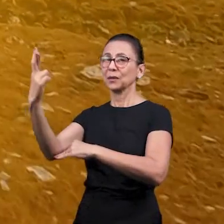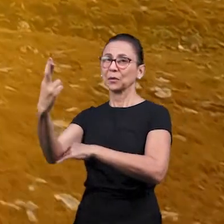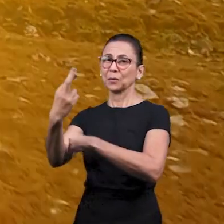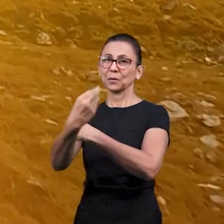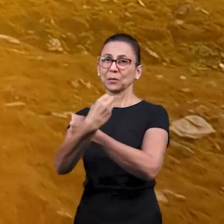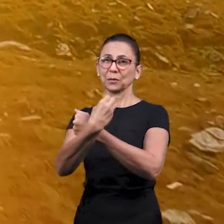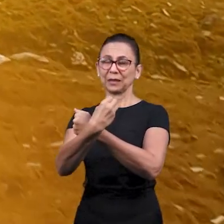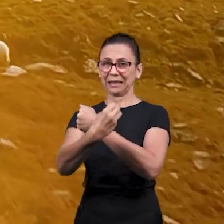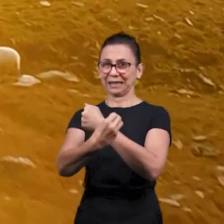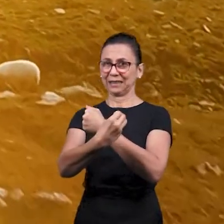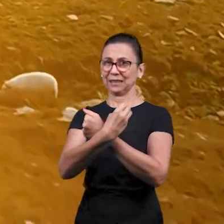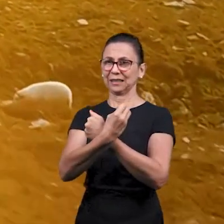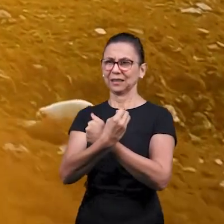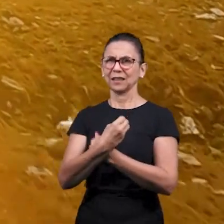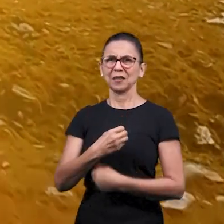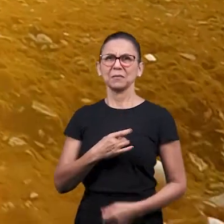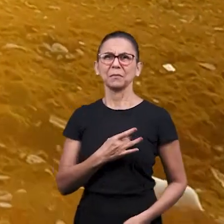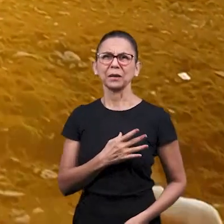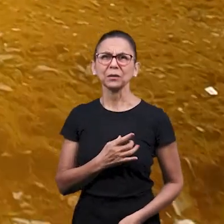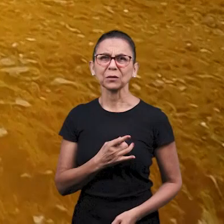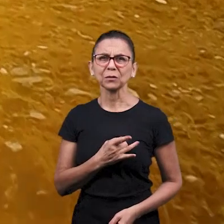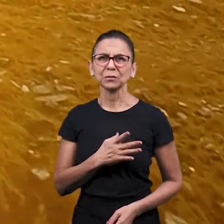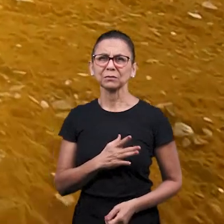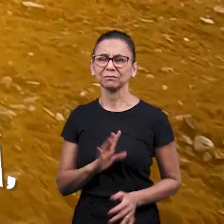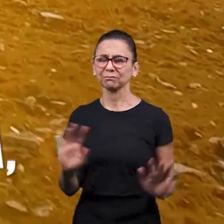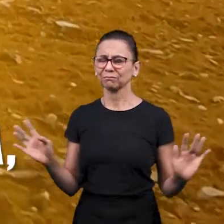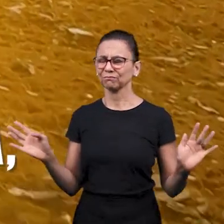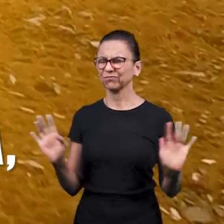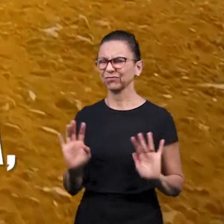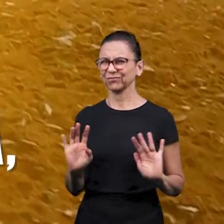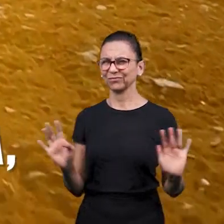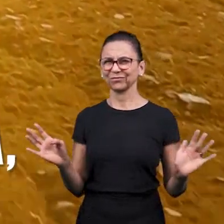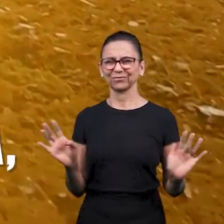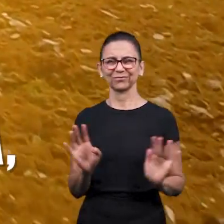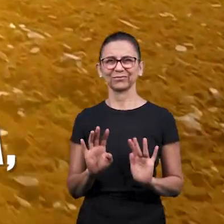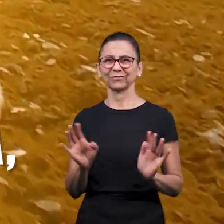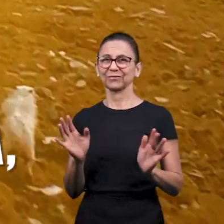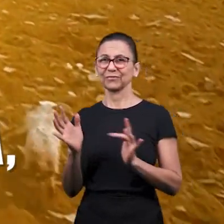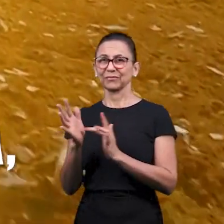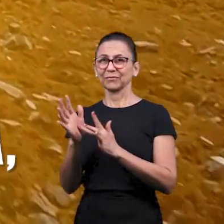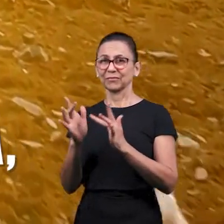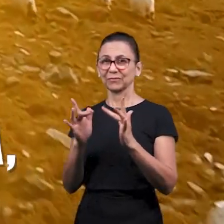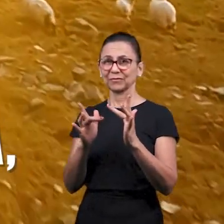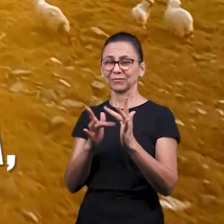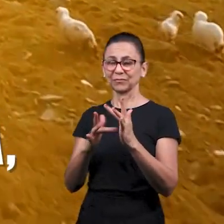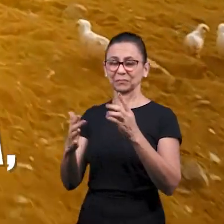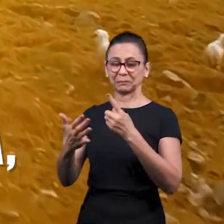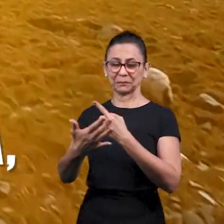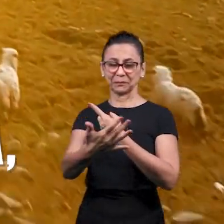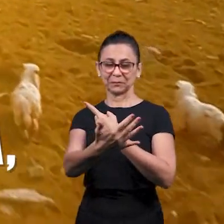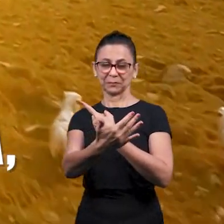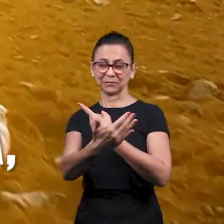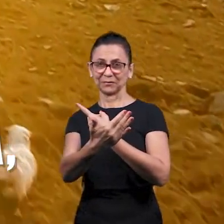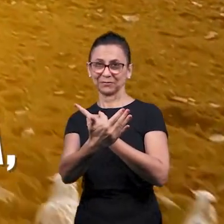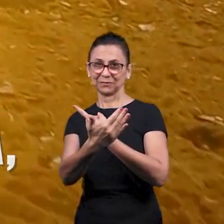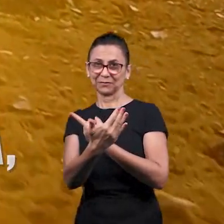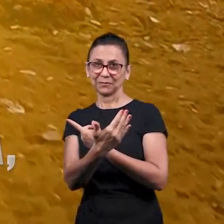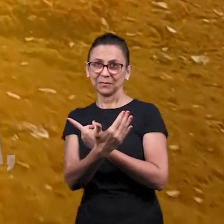Ничего не боюсь. Иисус хранит меня. Pois Jesus me guardará.